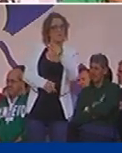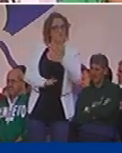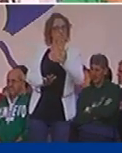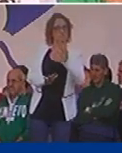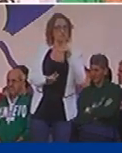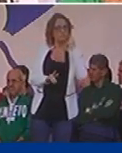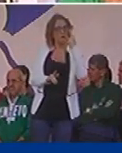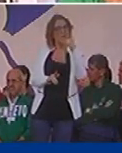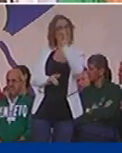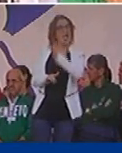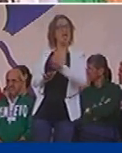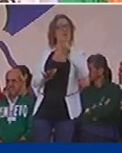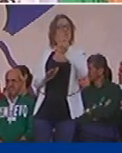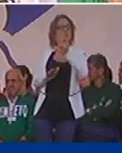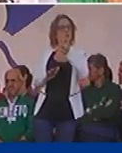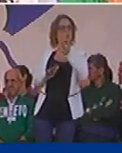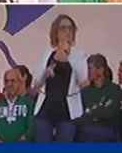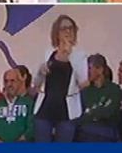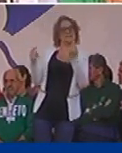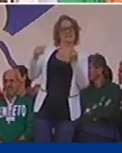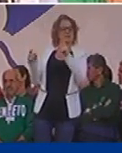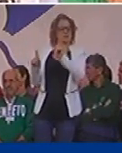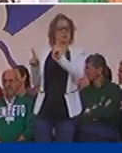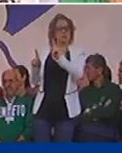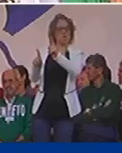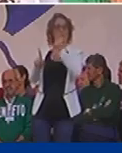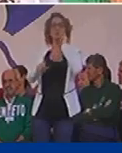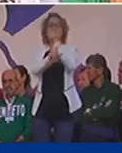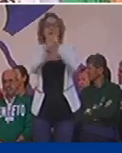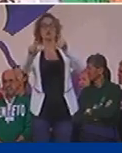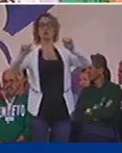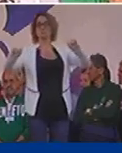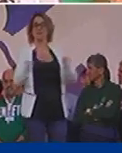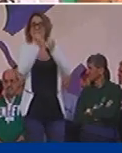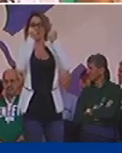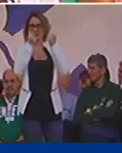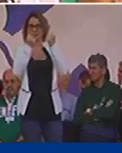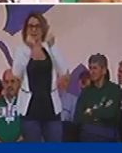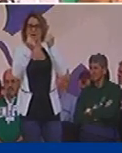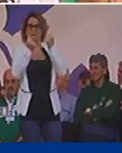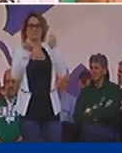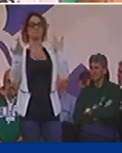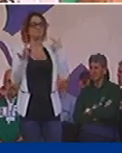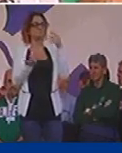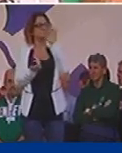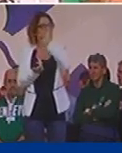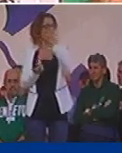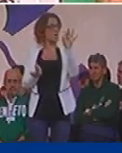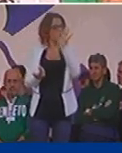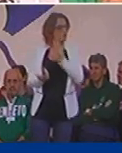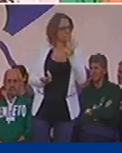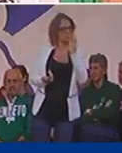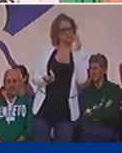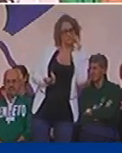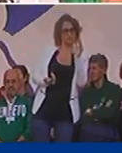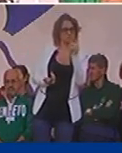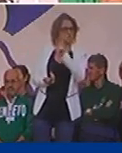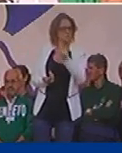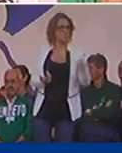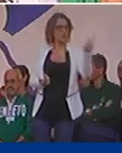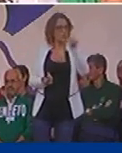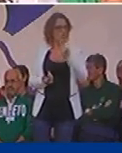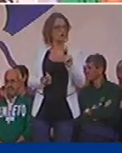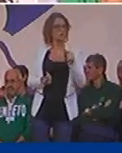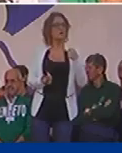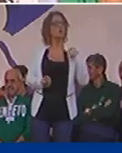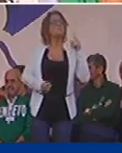in discussione l'euro perché poi la gente si spaventa." Se qualcuno non se n'è accorto, noi di